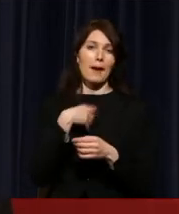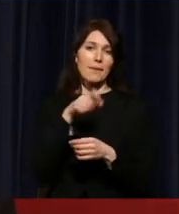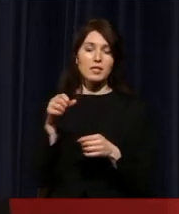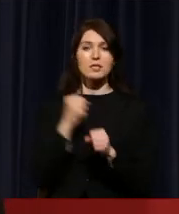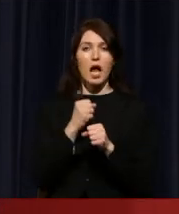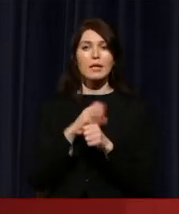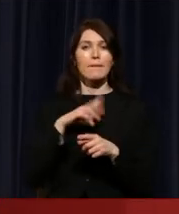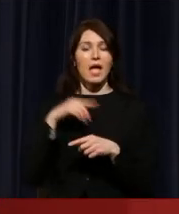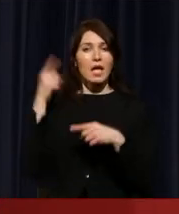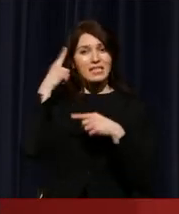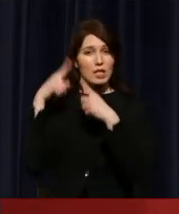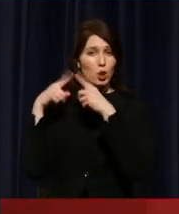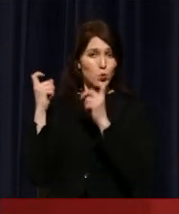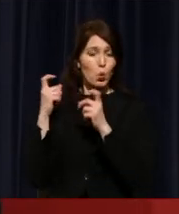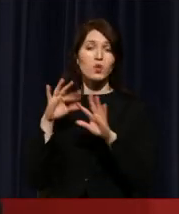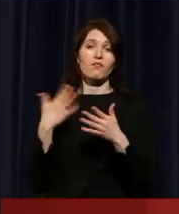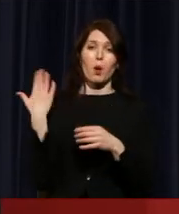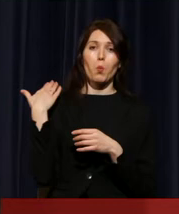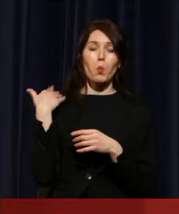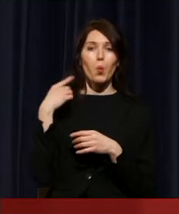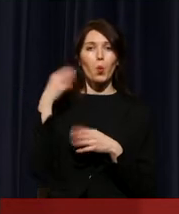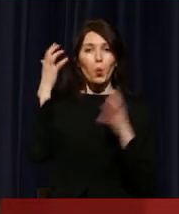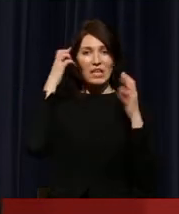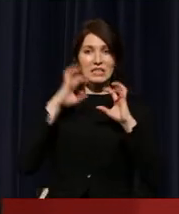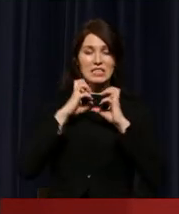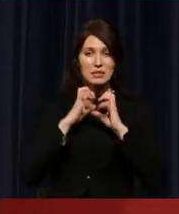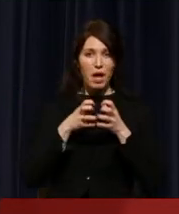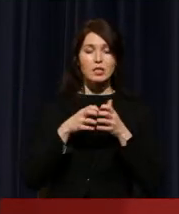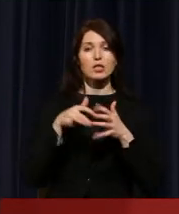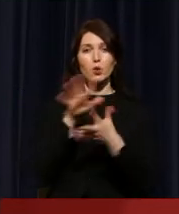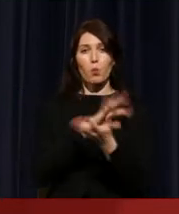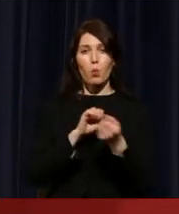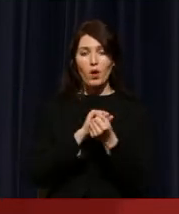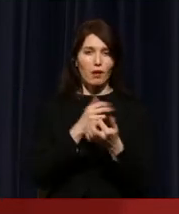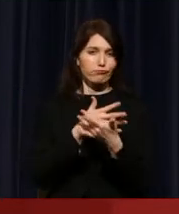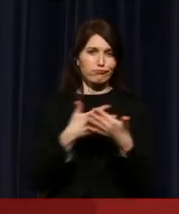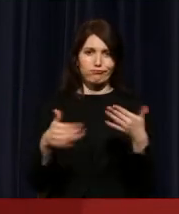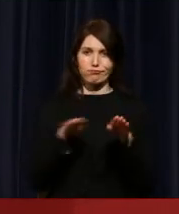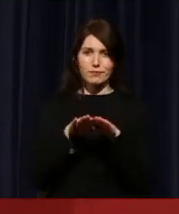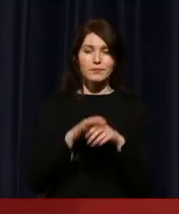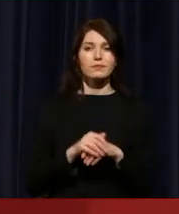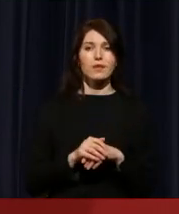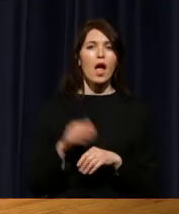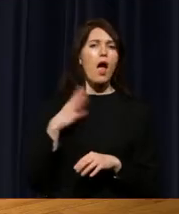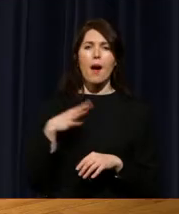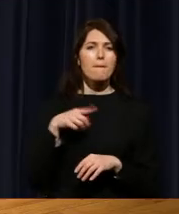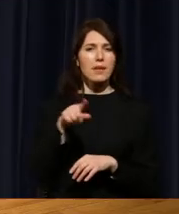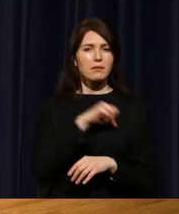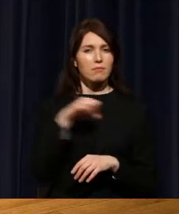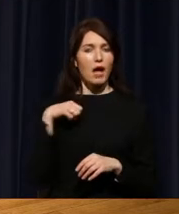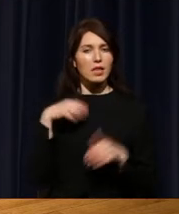pēc insulta, pēc muguras smadziņu bojājumiem. Un tam līdzīgi. Kāpēc pati nolēmāt kļūt